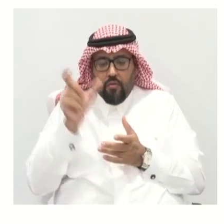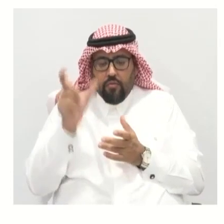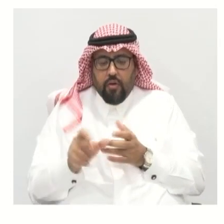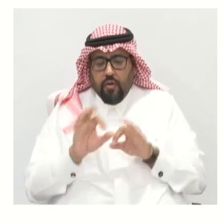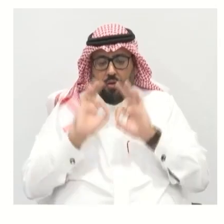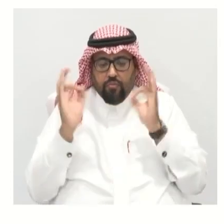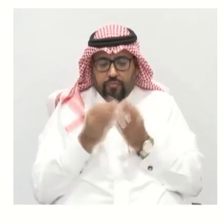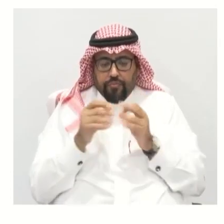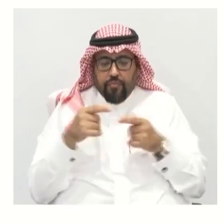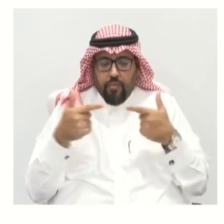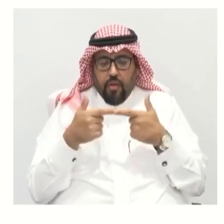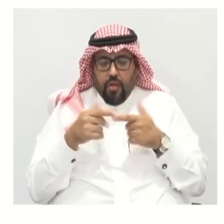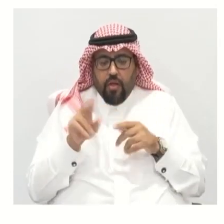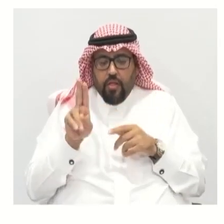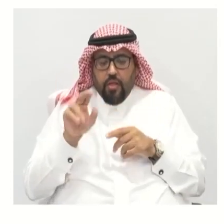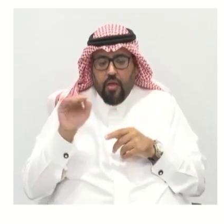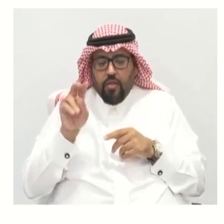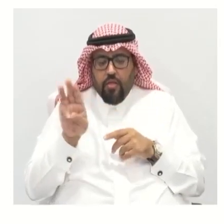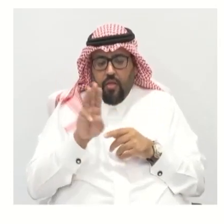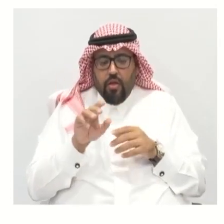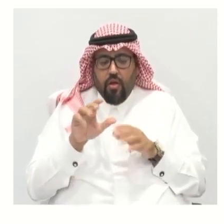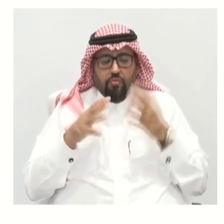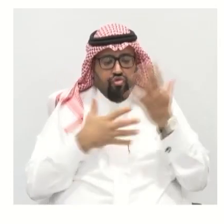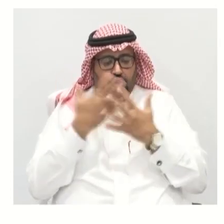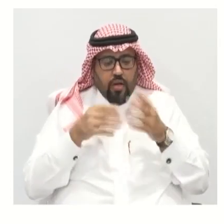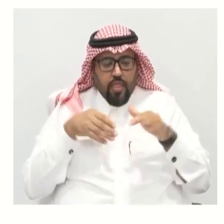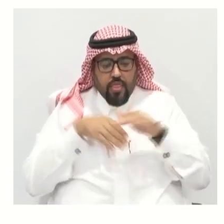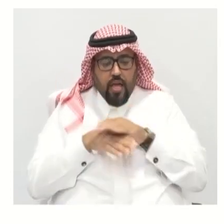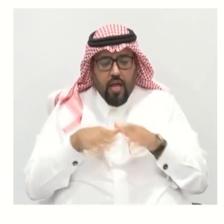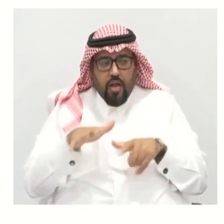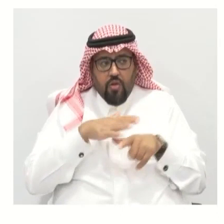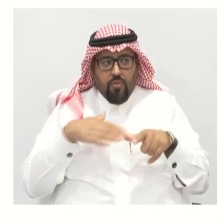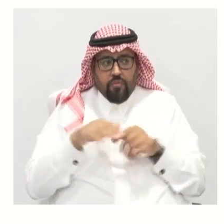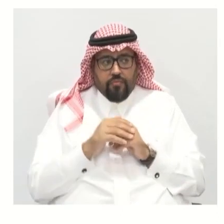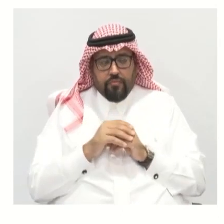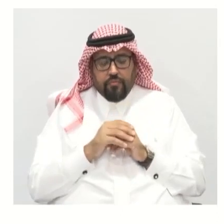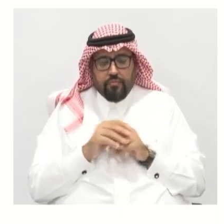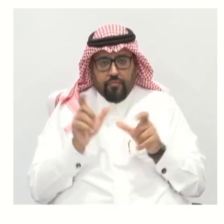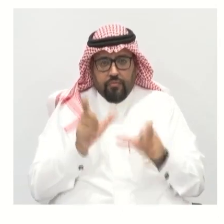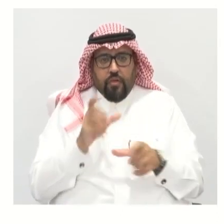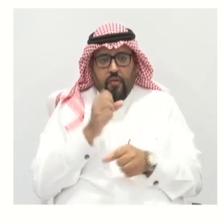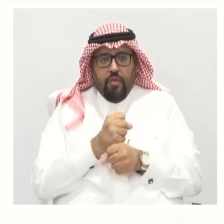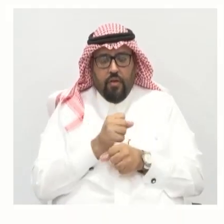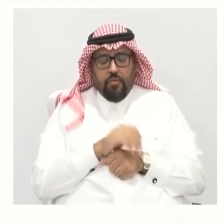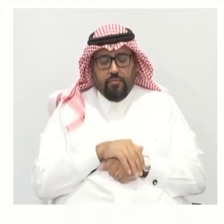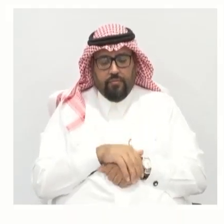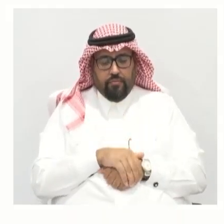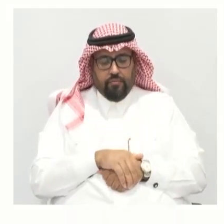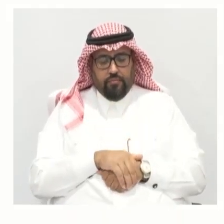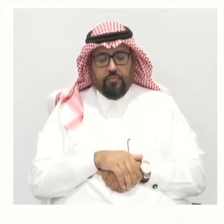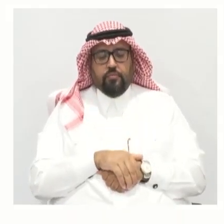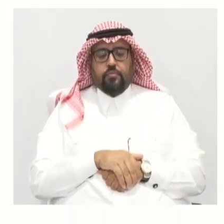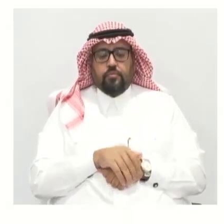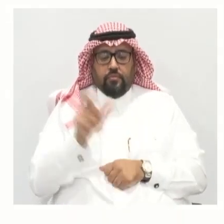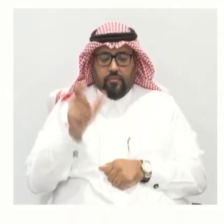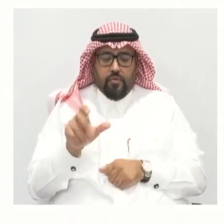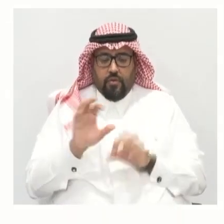المجتمع الذين تحدث لهم المشكلات داخل الوطن اذا تحفظ حقوق من حفظ حقوق